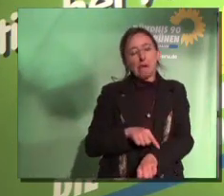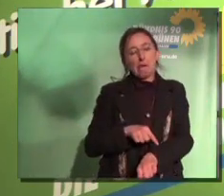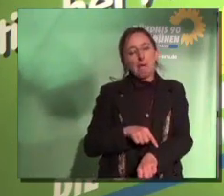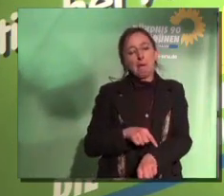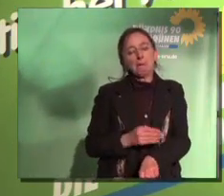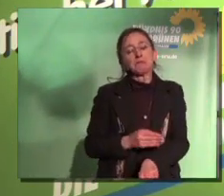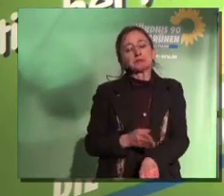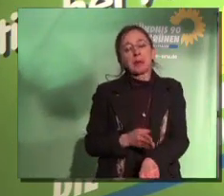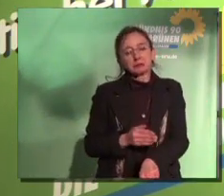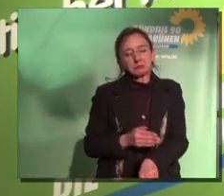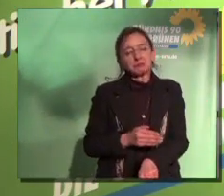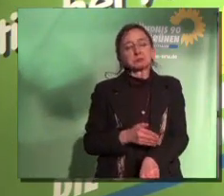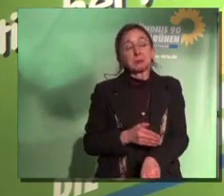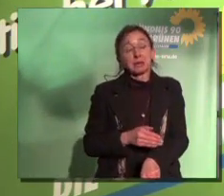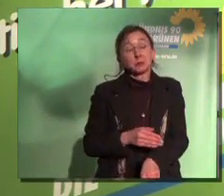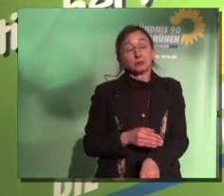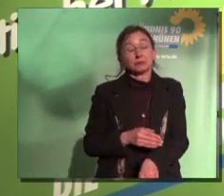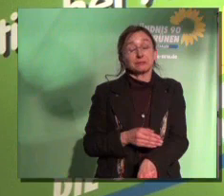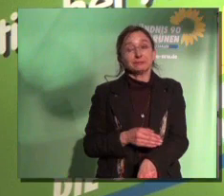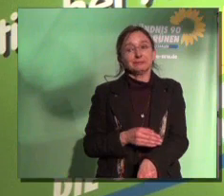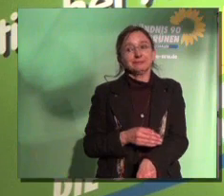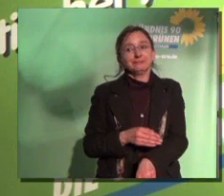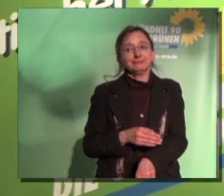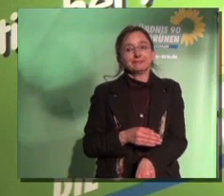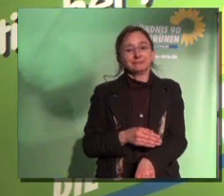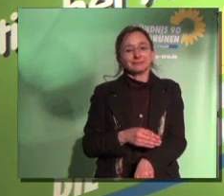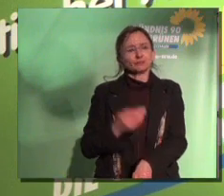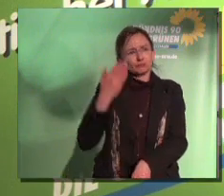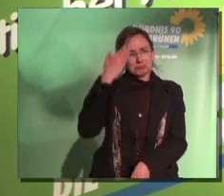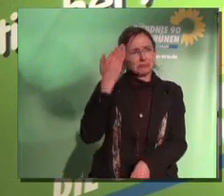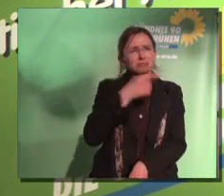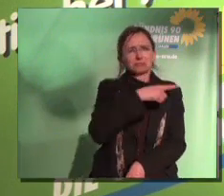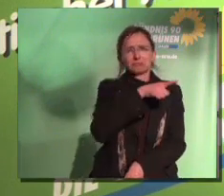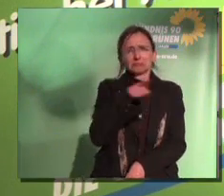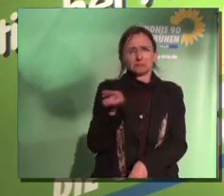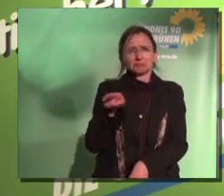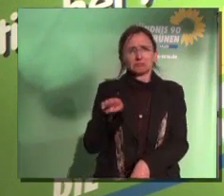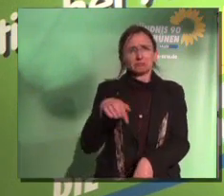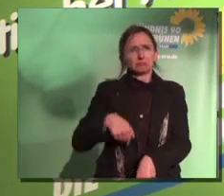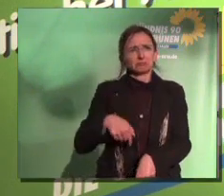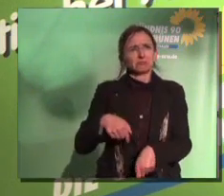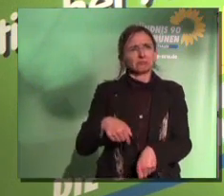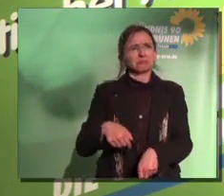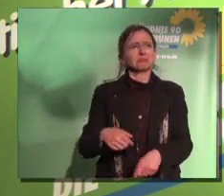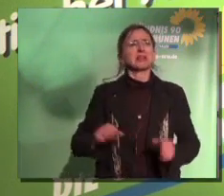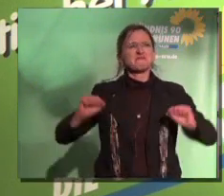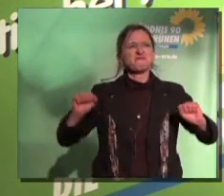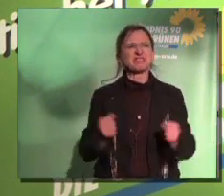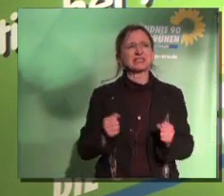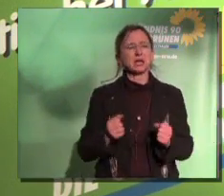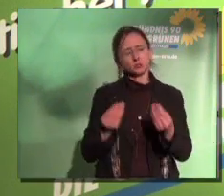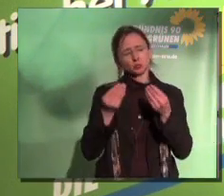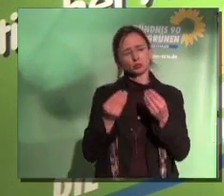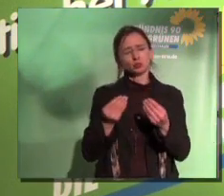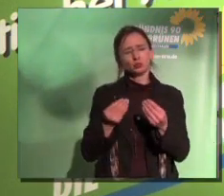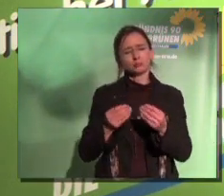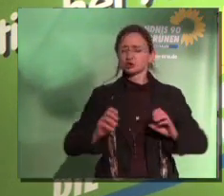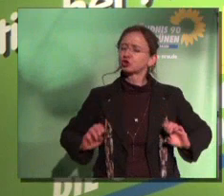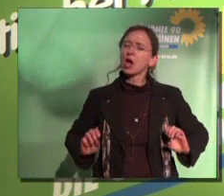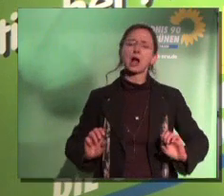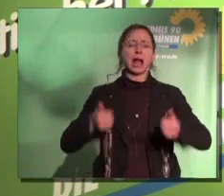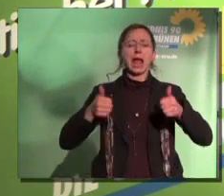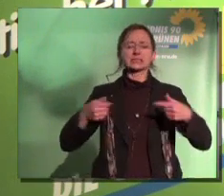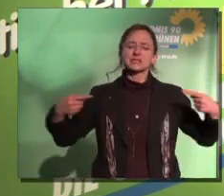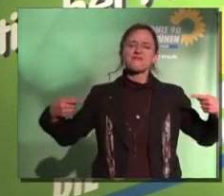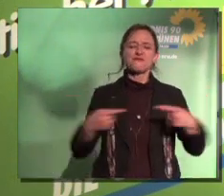mal. Ja? So, bekanntlich ist der Winter ja einer der Erzfeinde der Bahn. Ja? Die Bahn